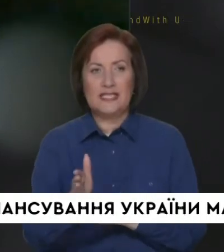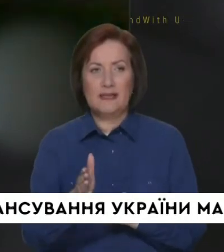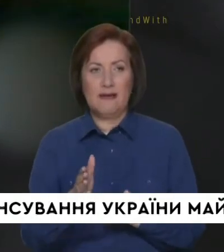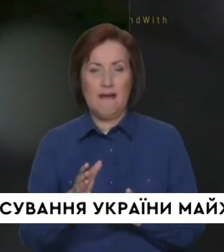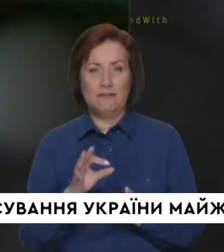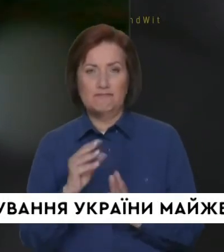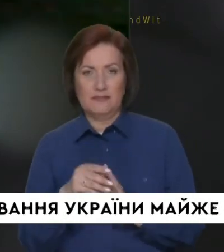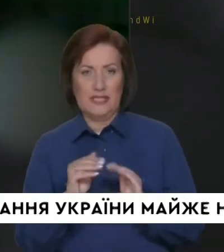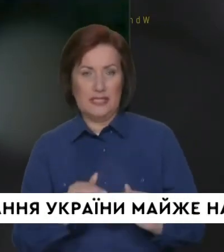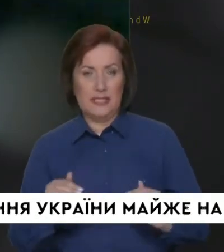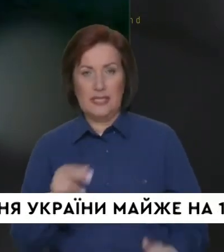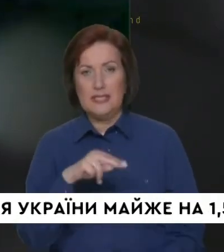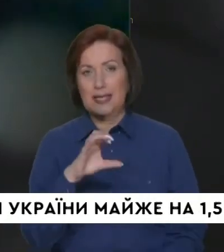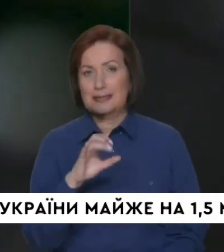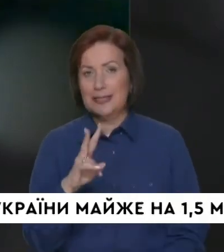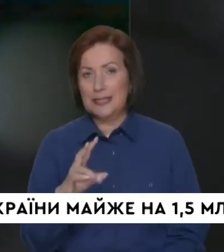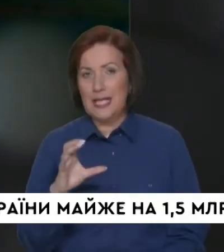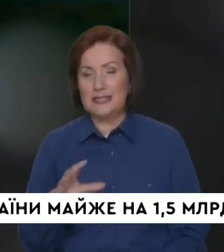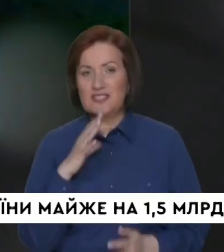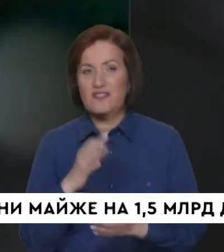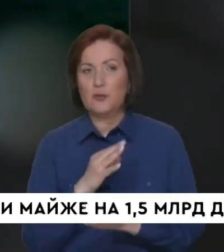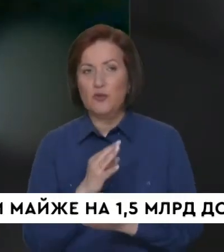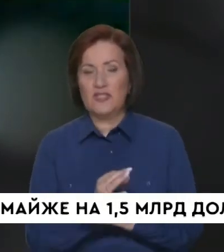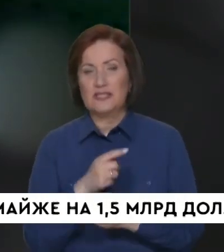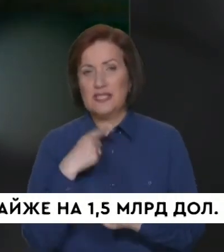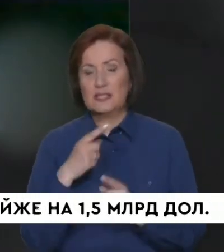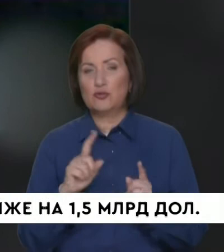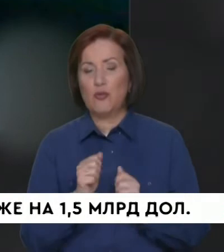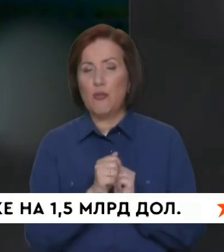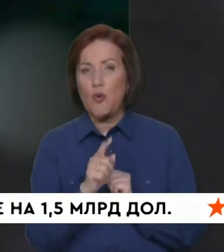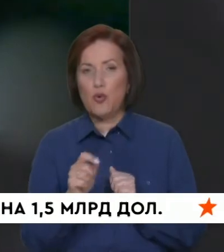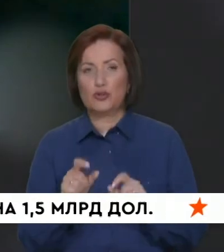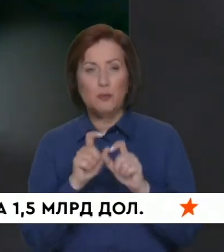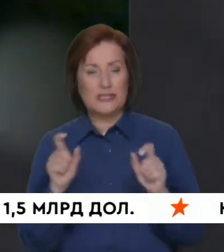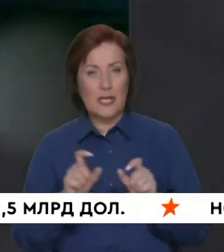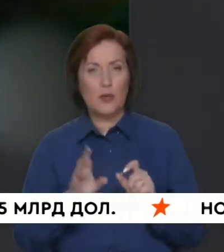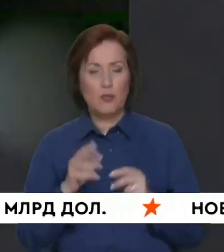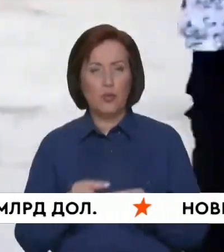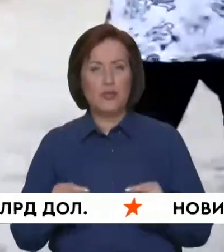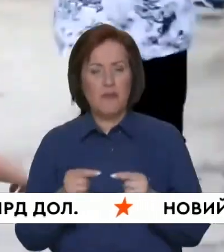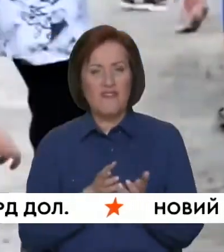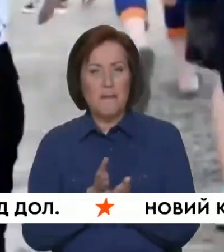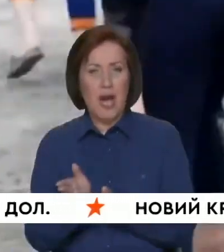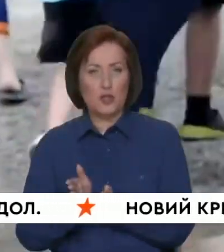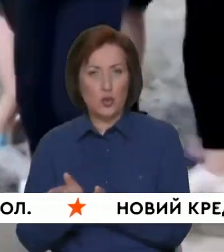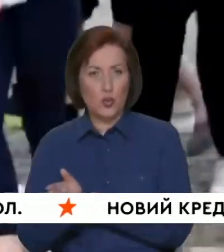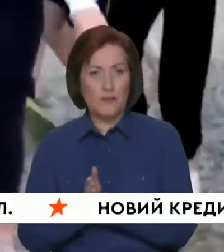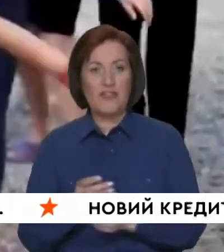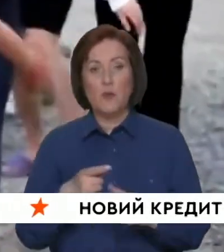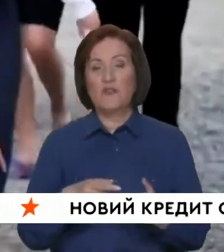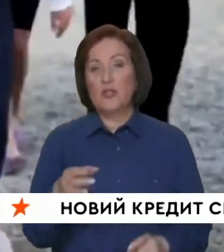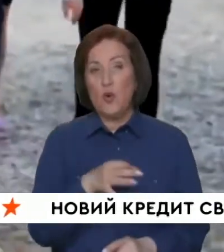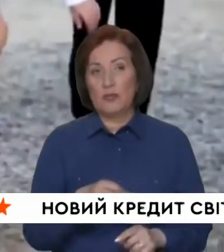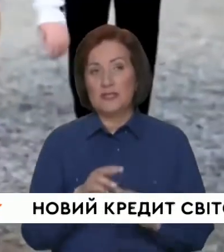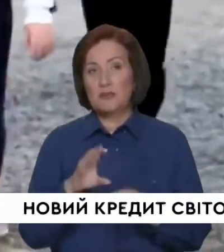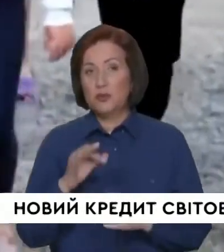дітей. ДСНС, доповідаючи, сказала, що по кожному закладу будуть певні маршрути. У половині областей